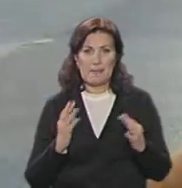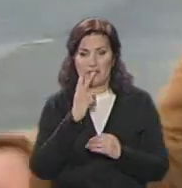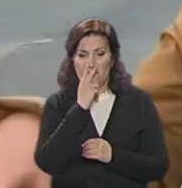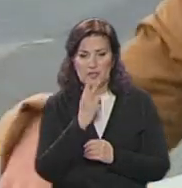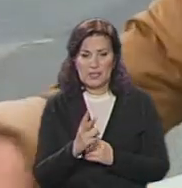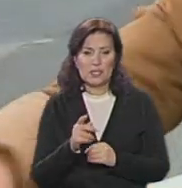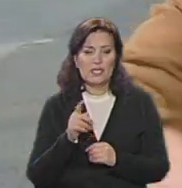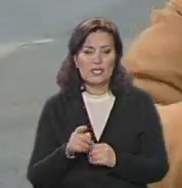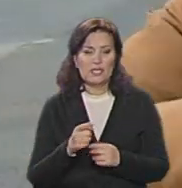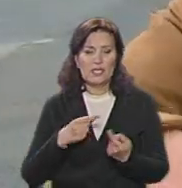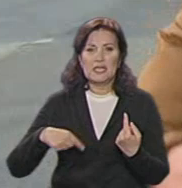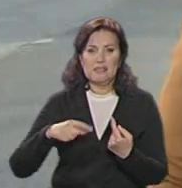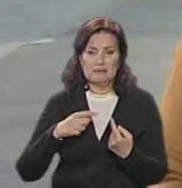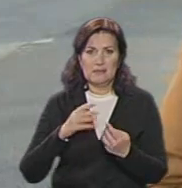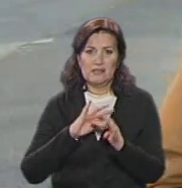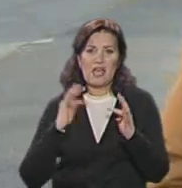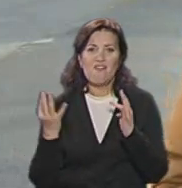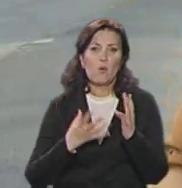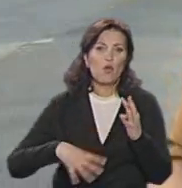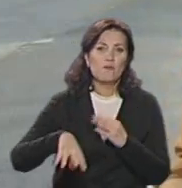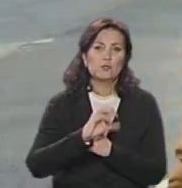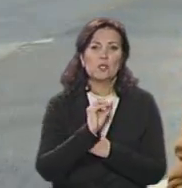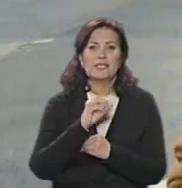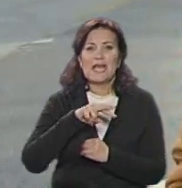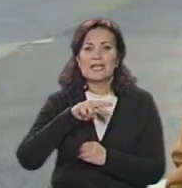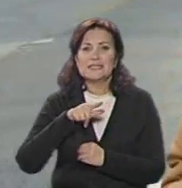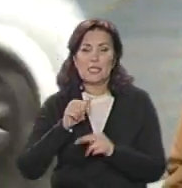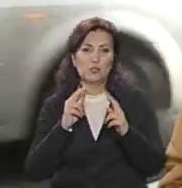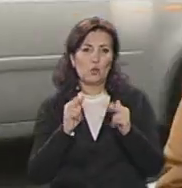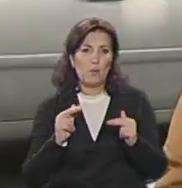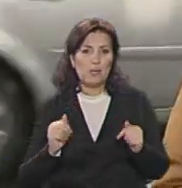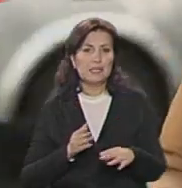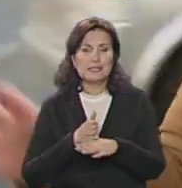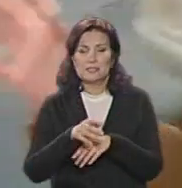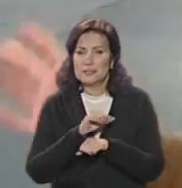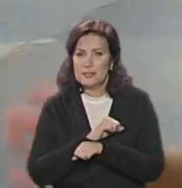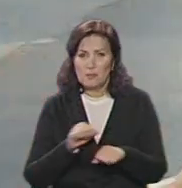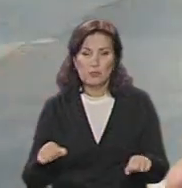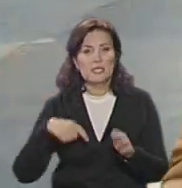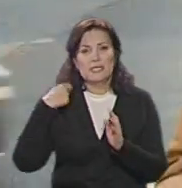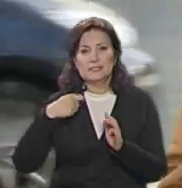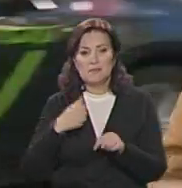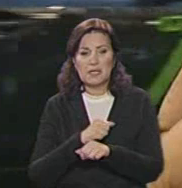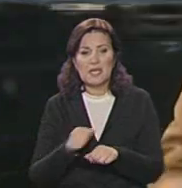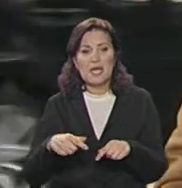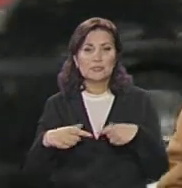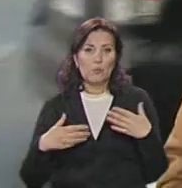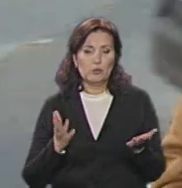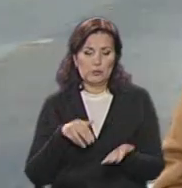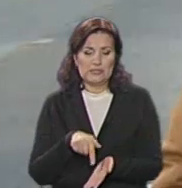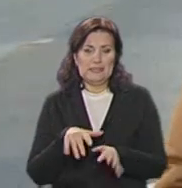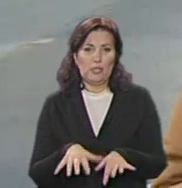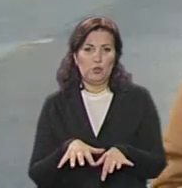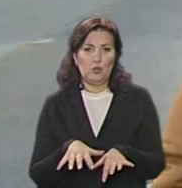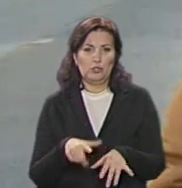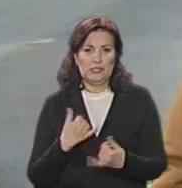і вони навколо всього Єлисейського палацу. Заїздити туди не можна, як і знімати його з іншого боку, знімати дозволить тільки з цієї